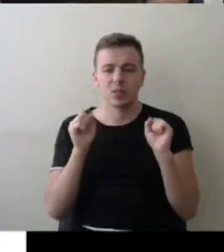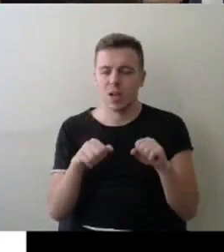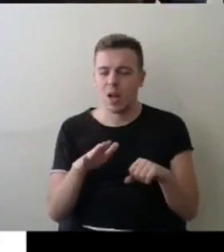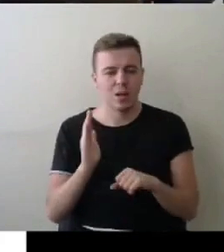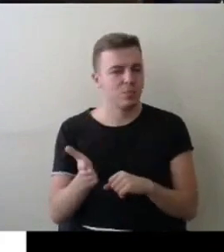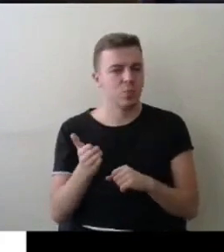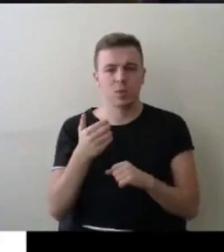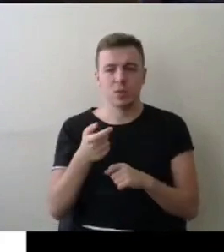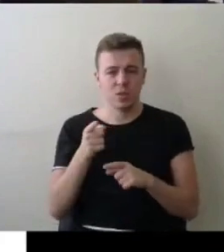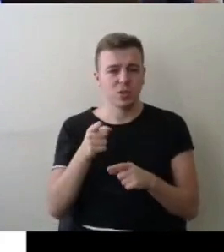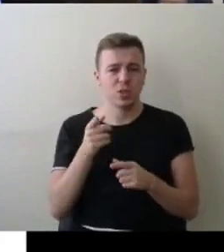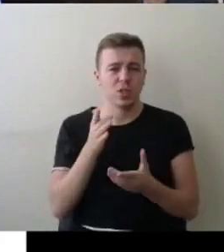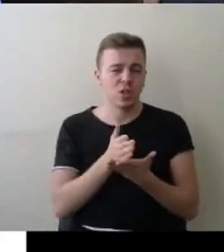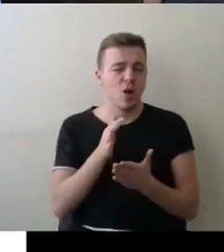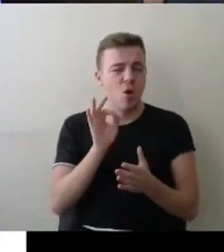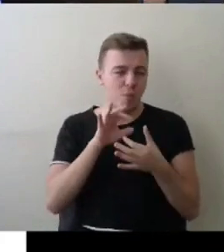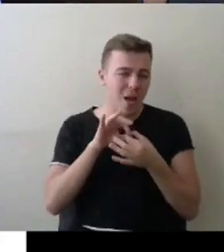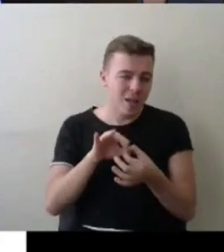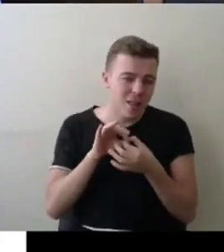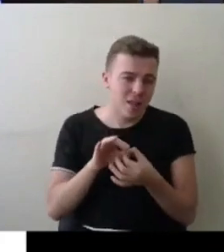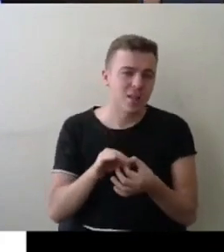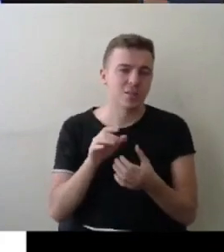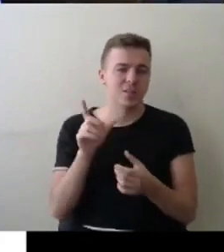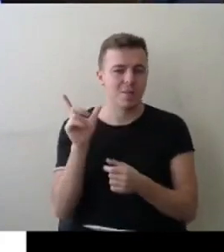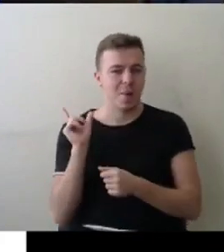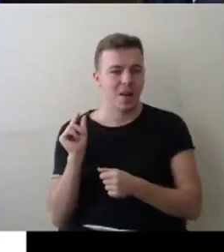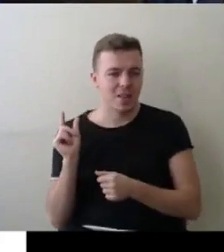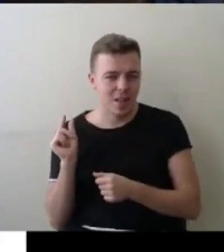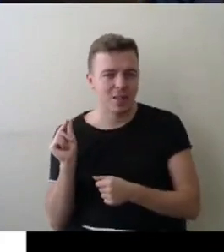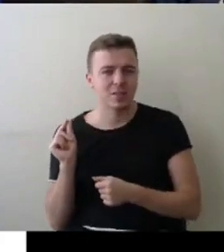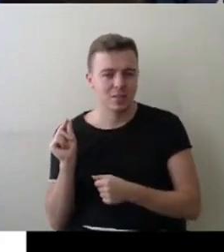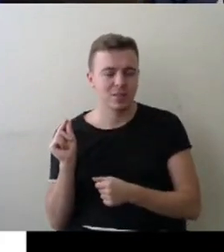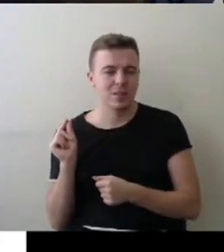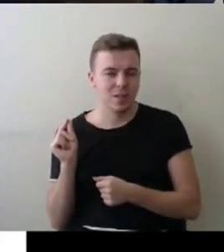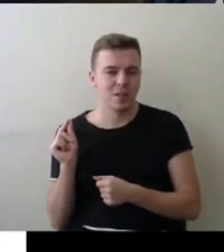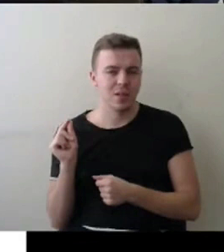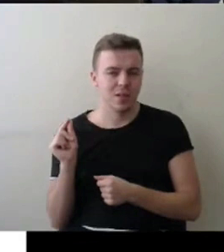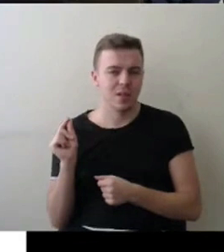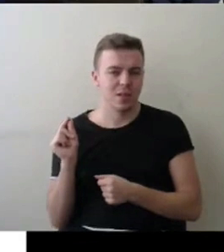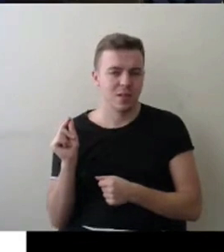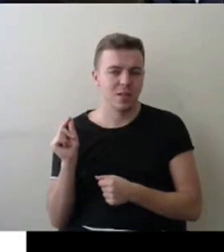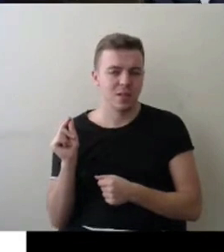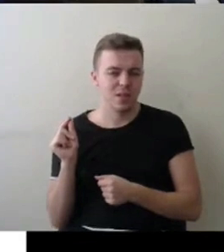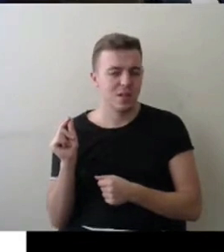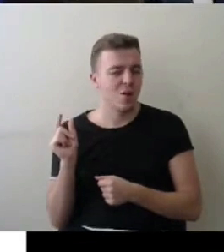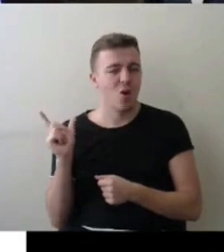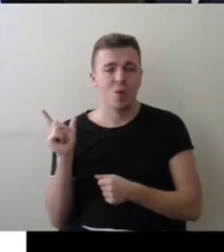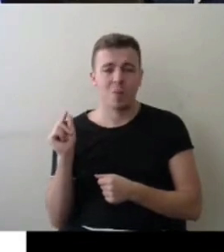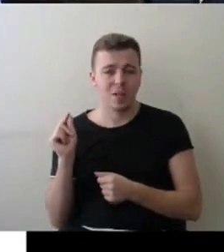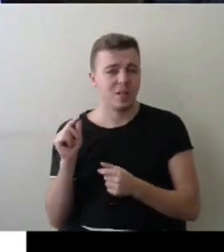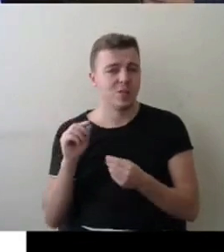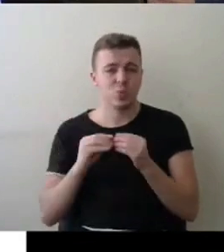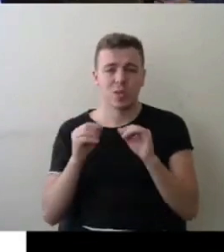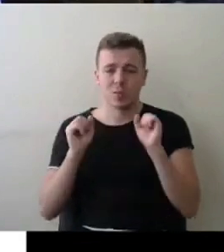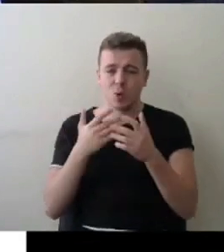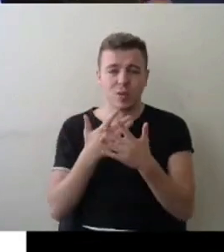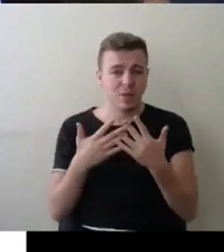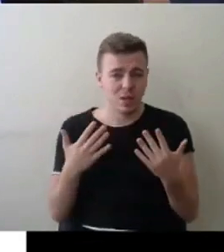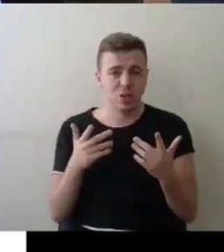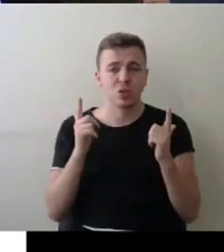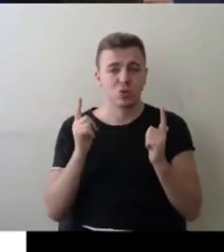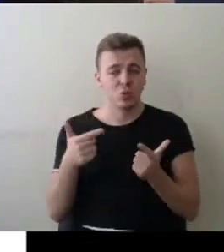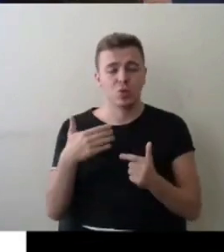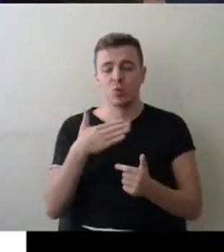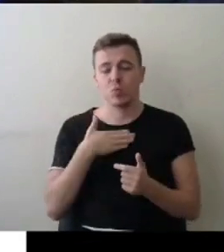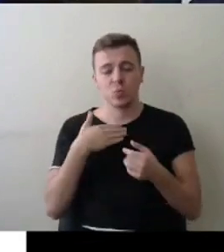yra apie partnerystę kažkiek, tai sutartis gali būti įvairios ir iš tikrųjų mūsų teisinės,